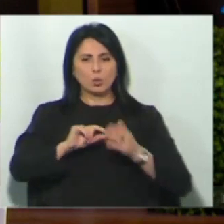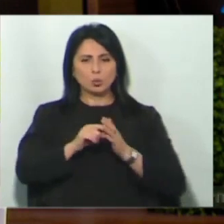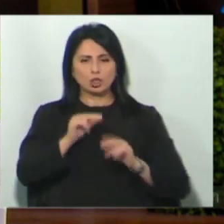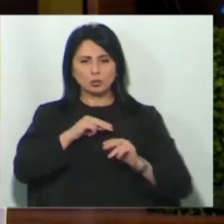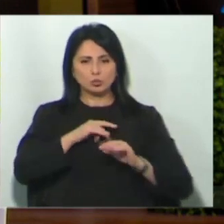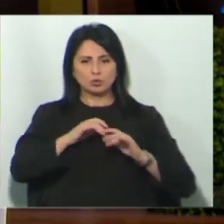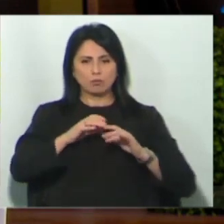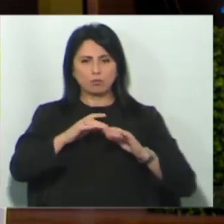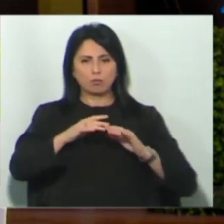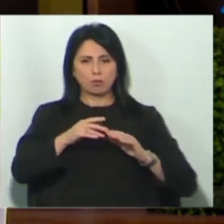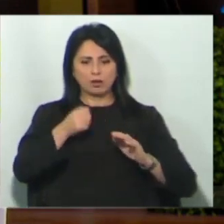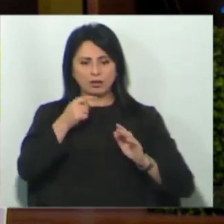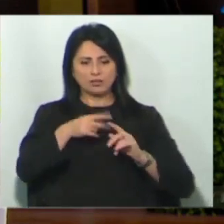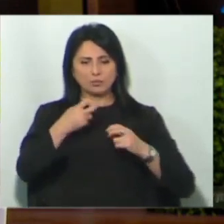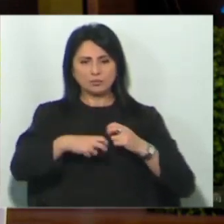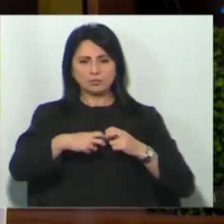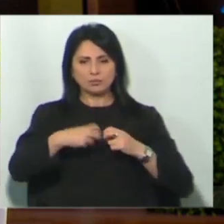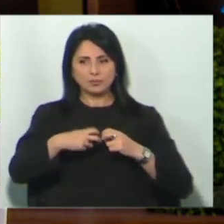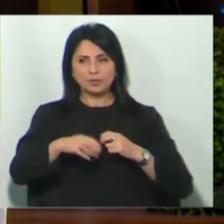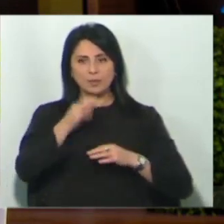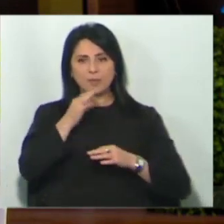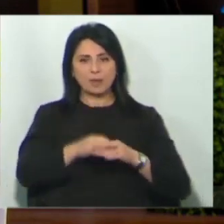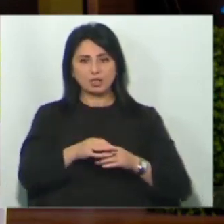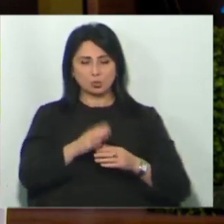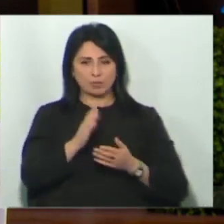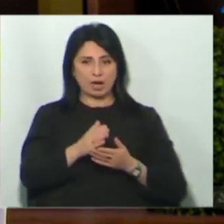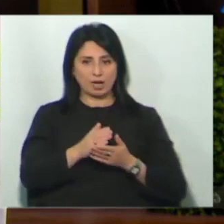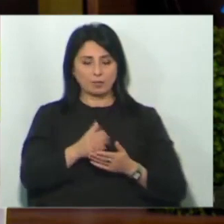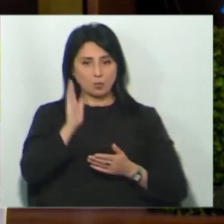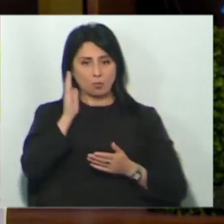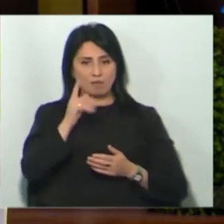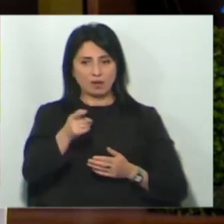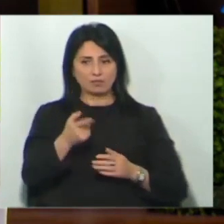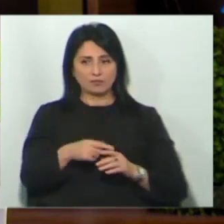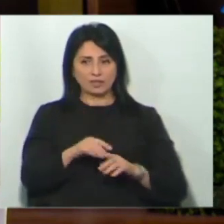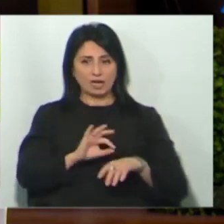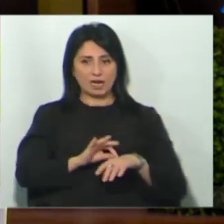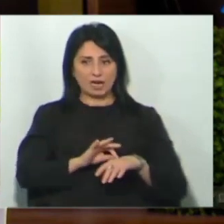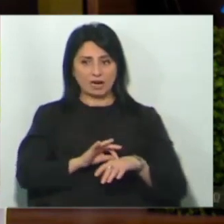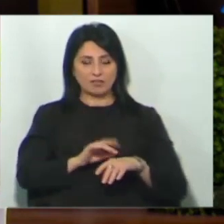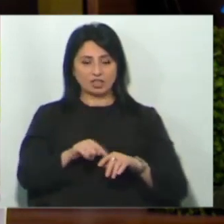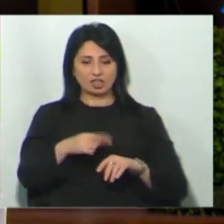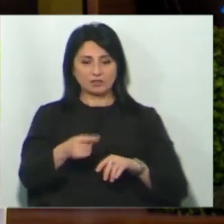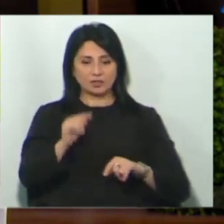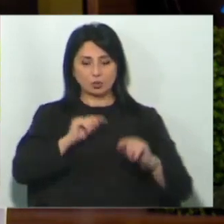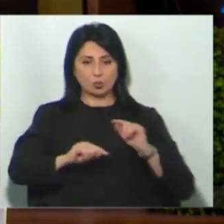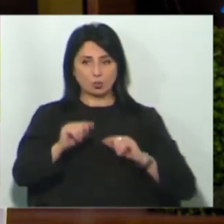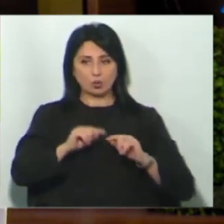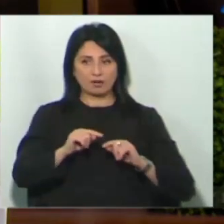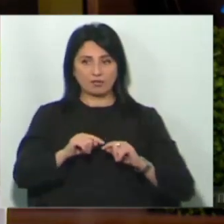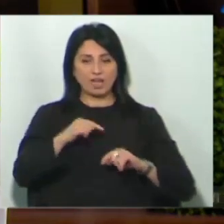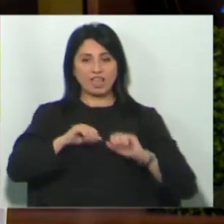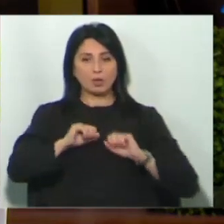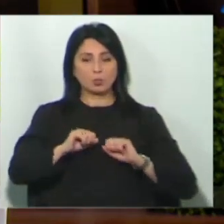ვთქვათ, ეს არის ის უჯრედები, რომლებიც პასუხისმგებელი არიან, ვთქვათ, კანის და შემდგომ ორგანიზმის